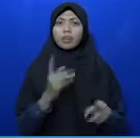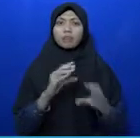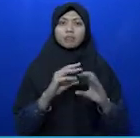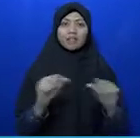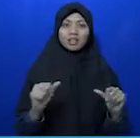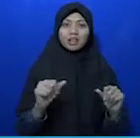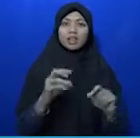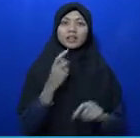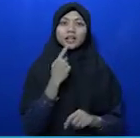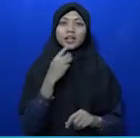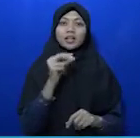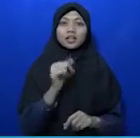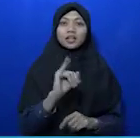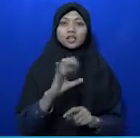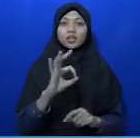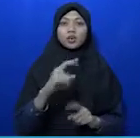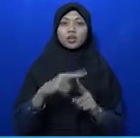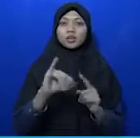Tinto.